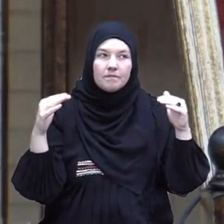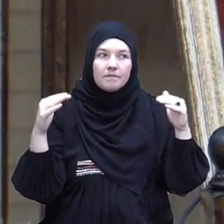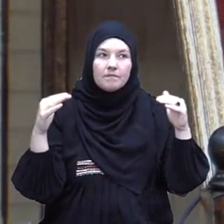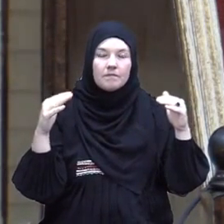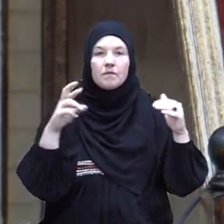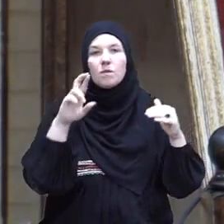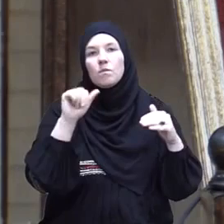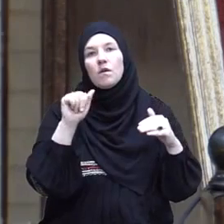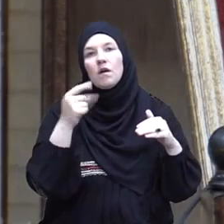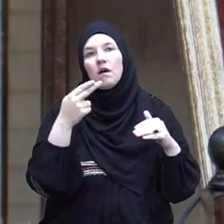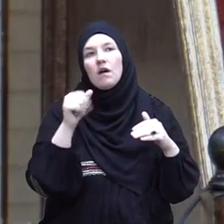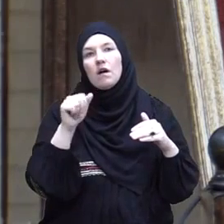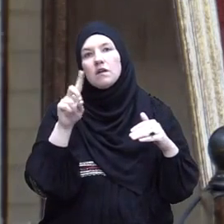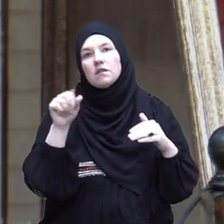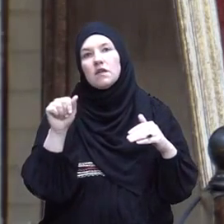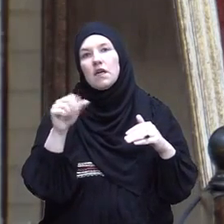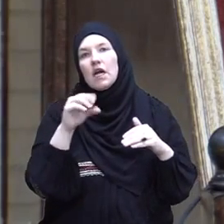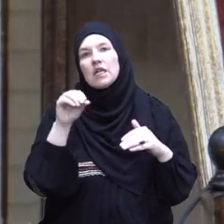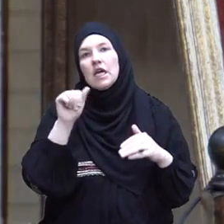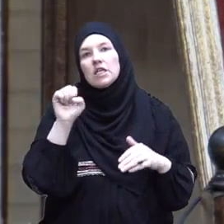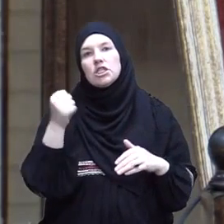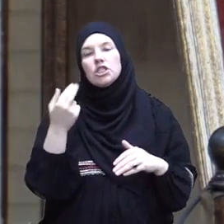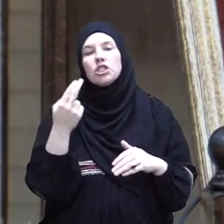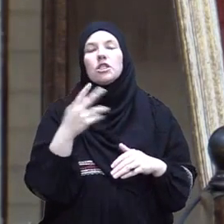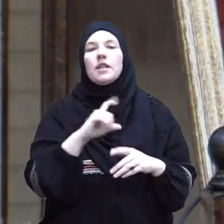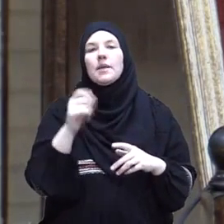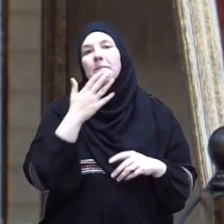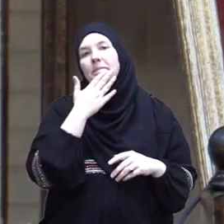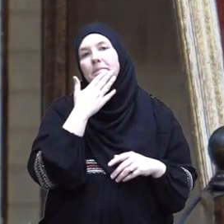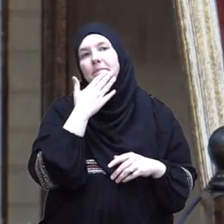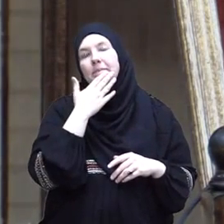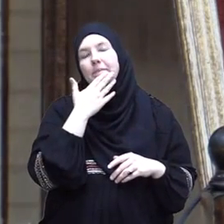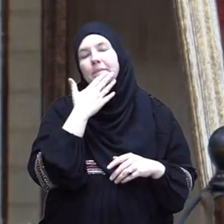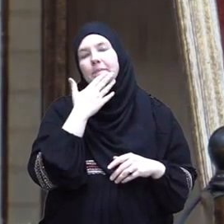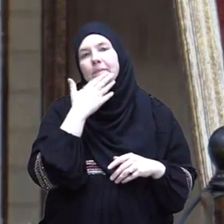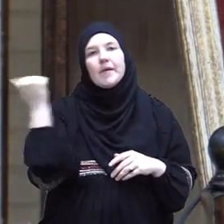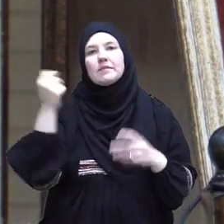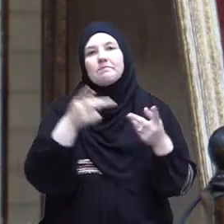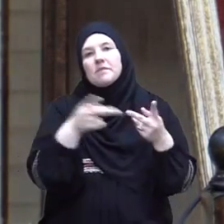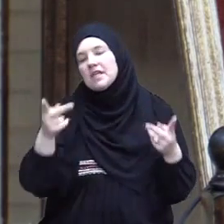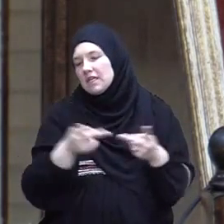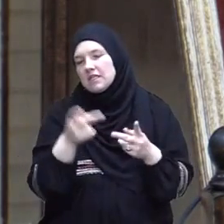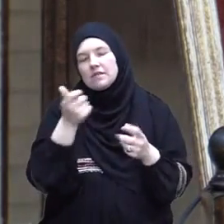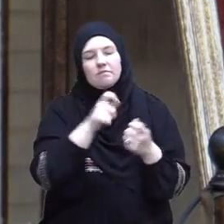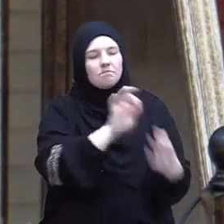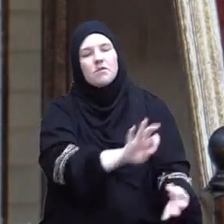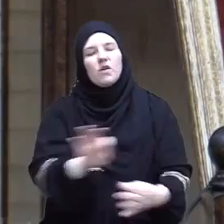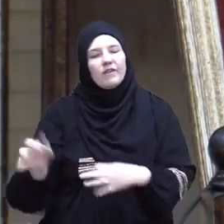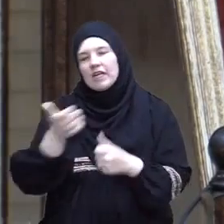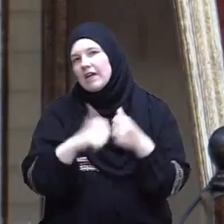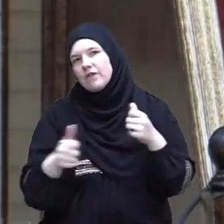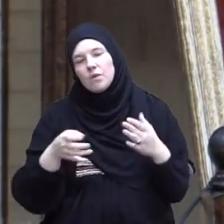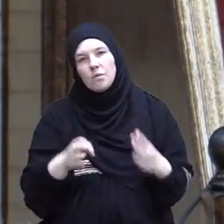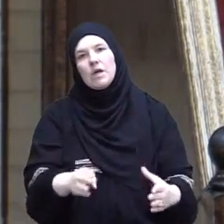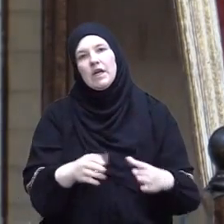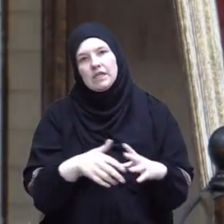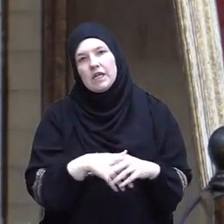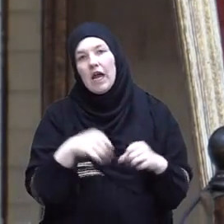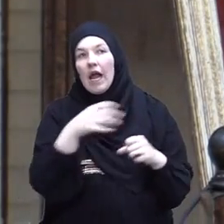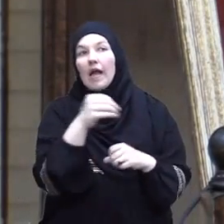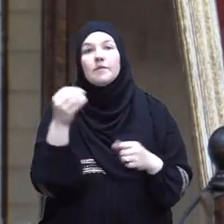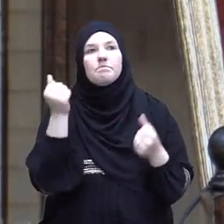the best of livelihood in every aspect, in every way. رغداً also means